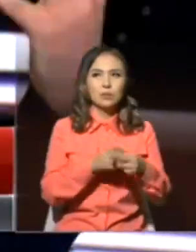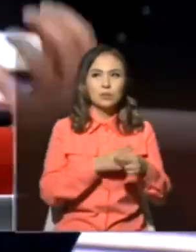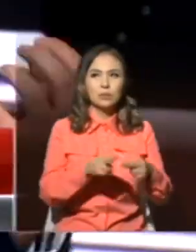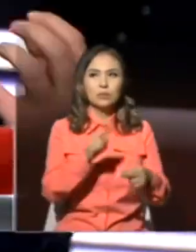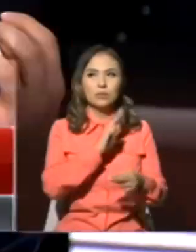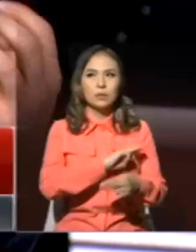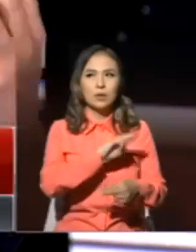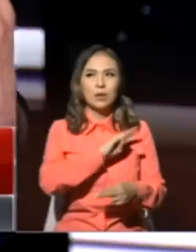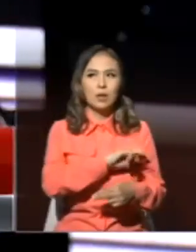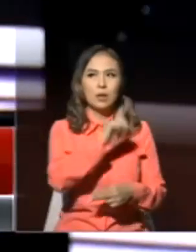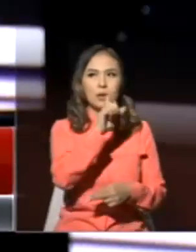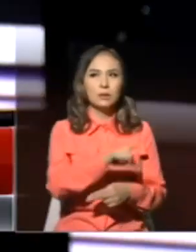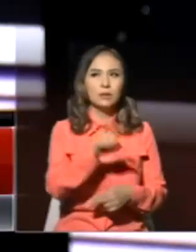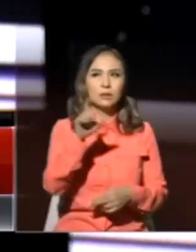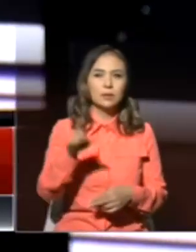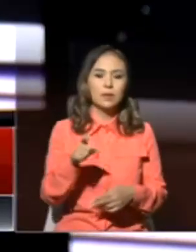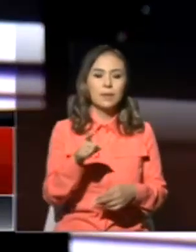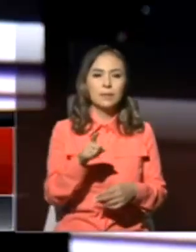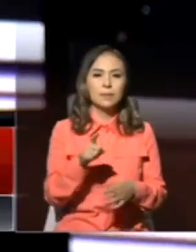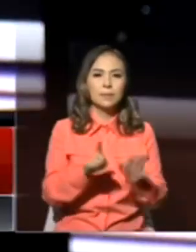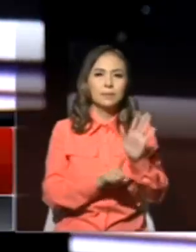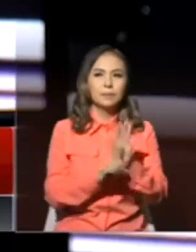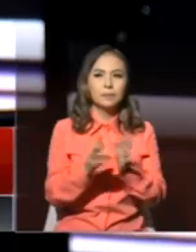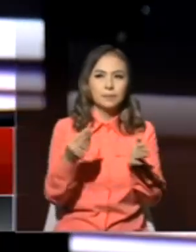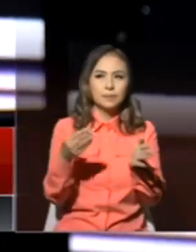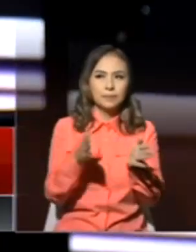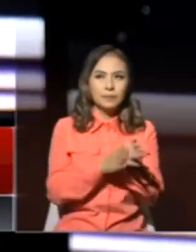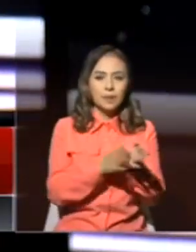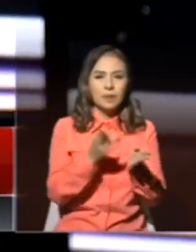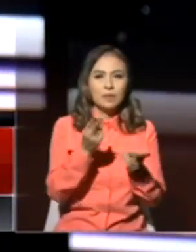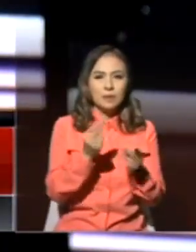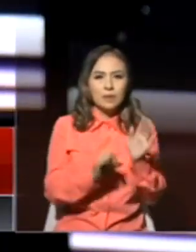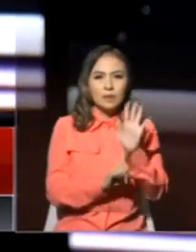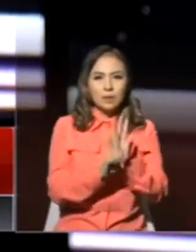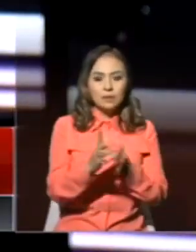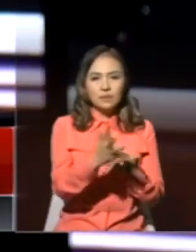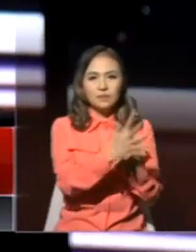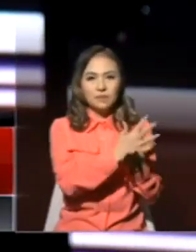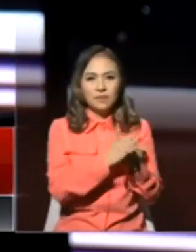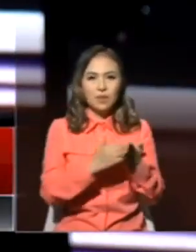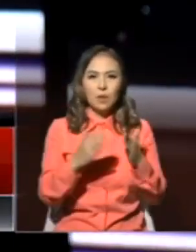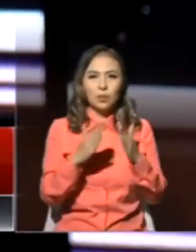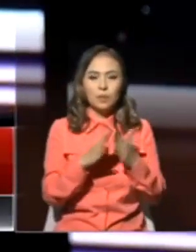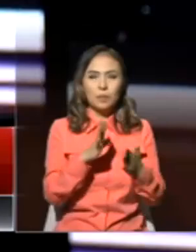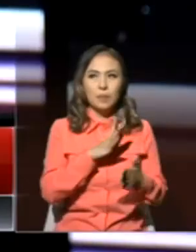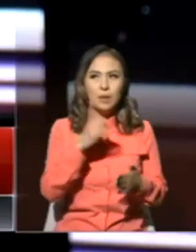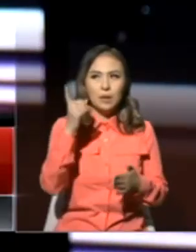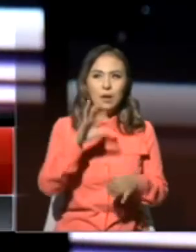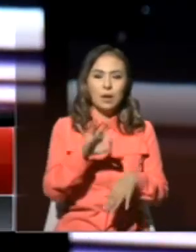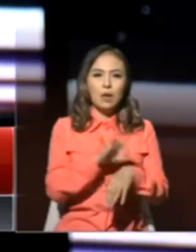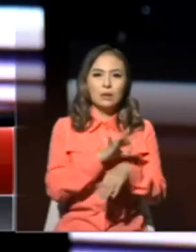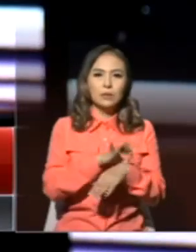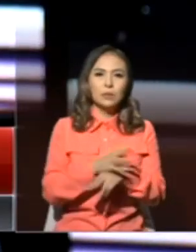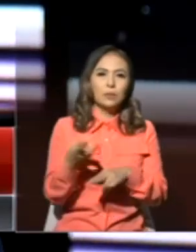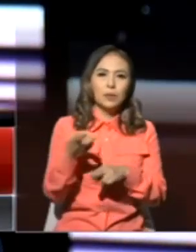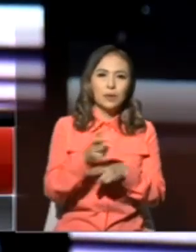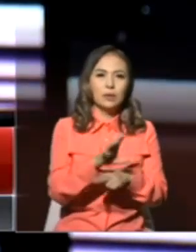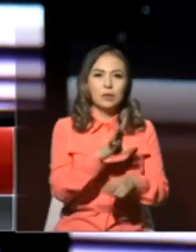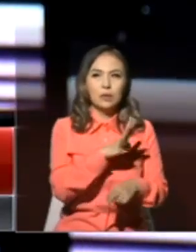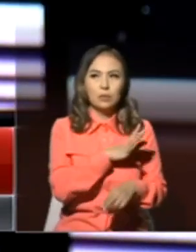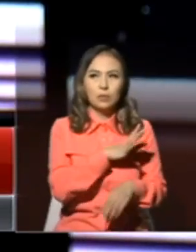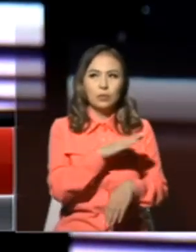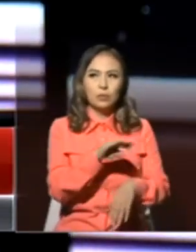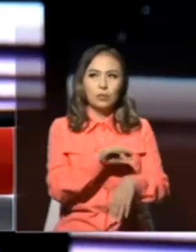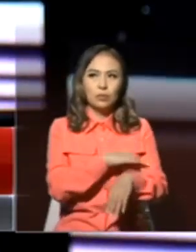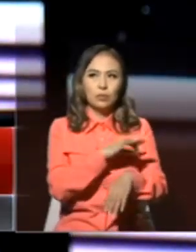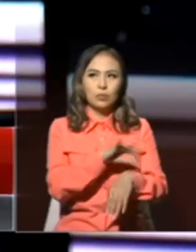То есть адамдар басты кет, одан кейін үйінен басқа қаражаттар шығарады. Бір кісілер болды, әйелі келді, күйеуі не істеген